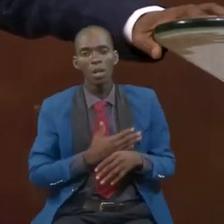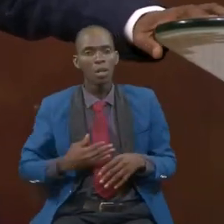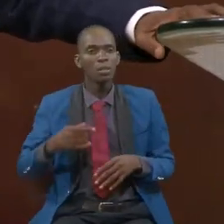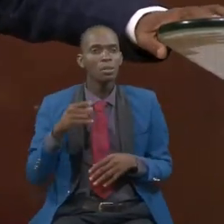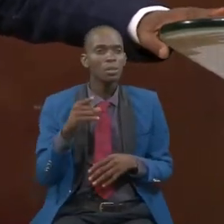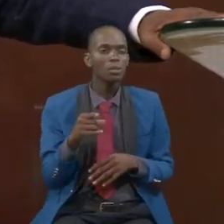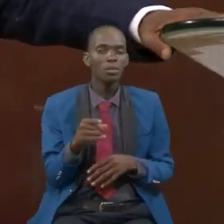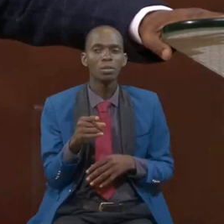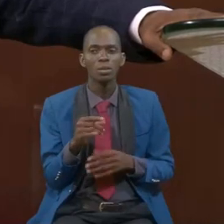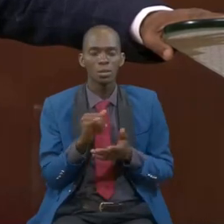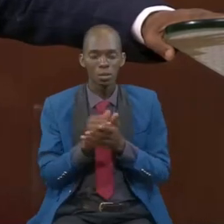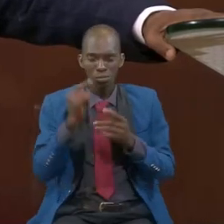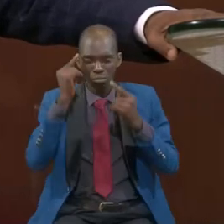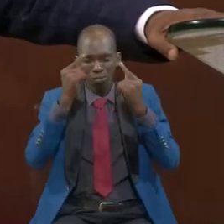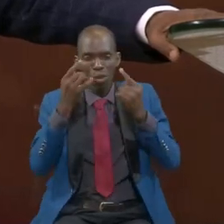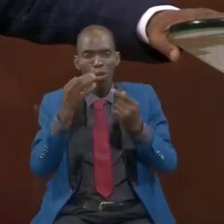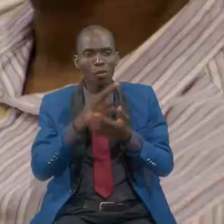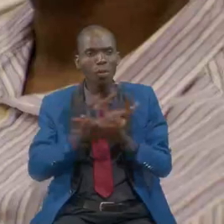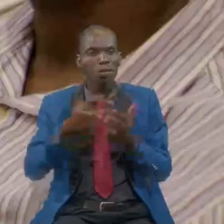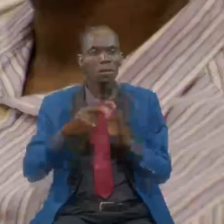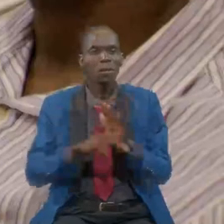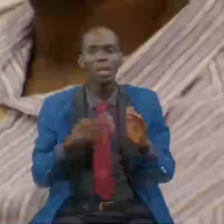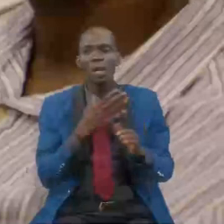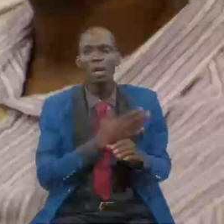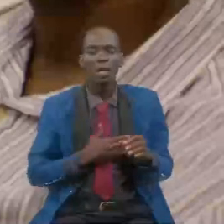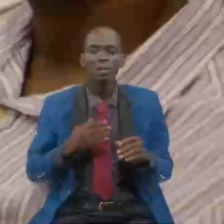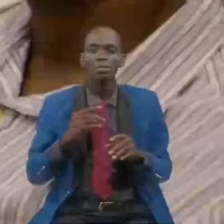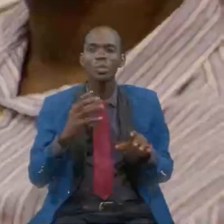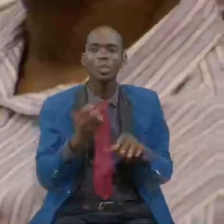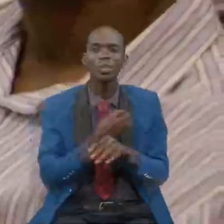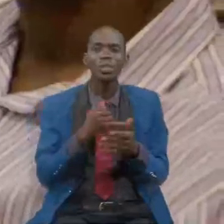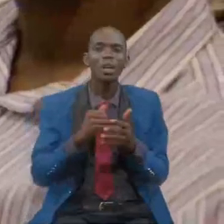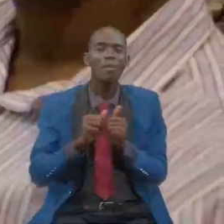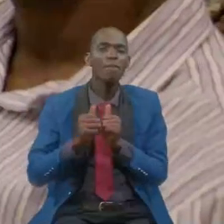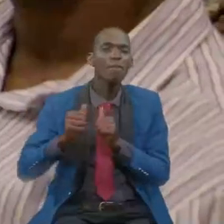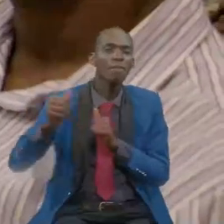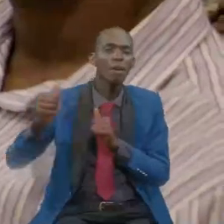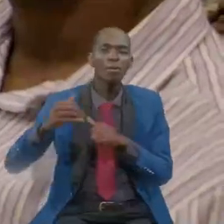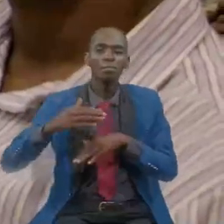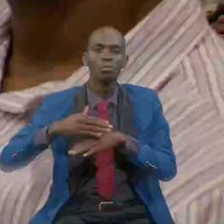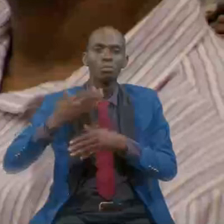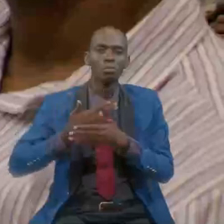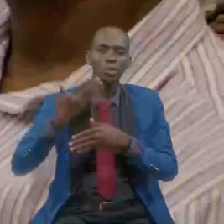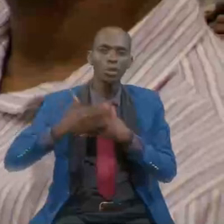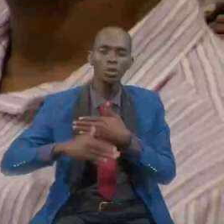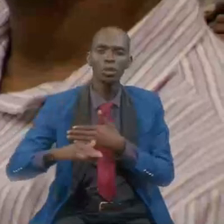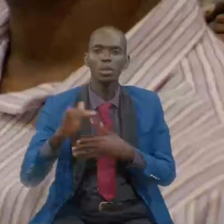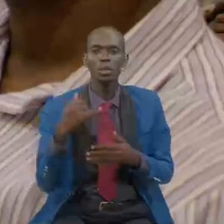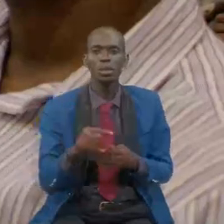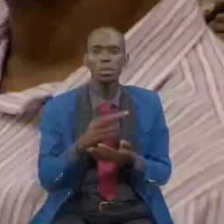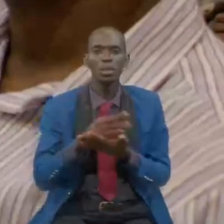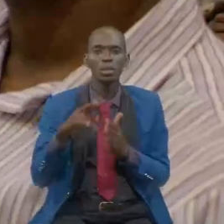Dieu il a vu sa justice c'est loin c'est c'est loin de la